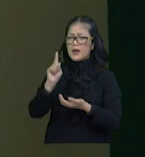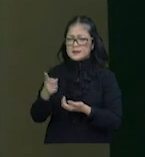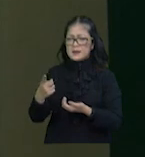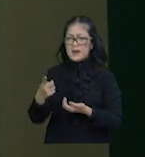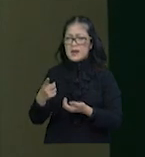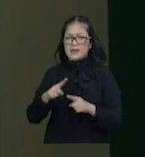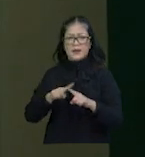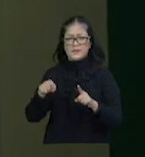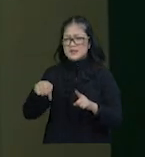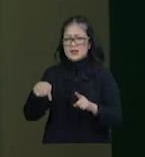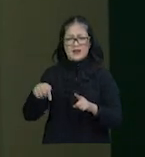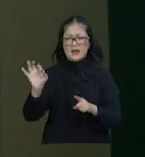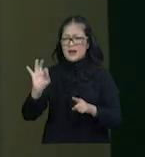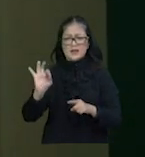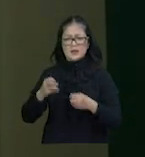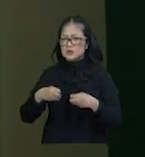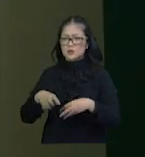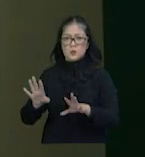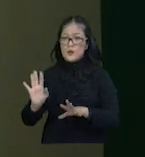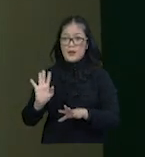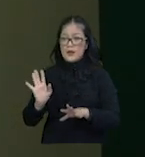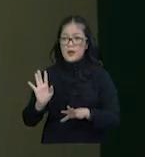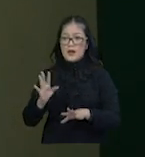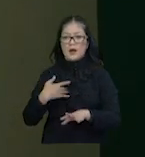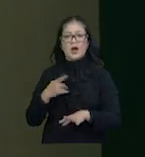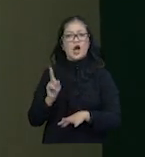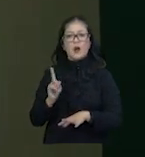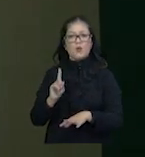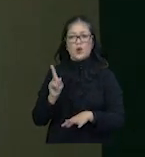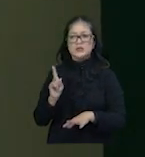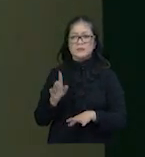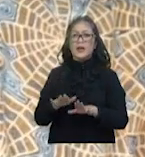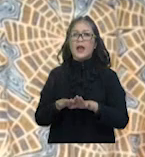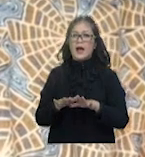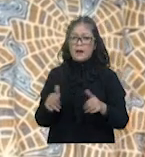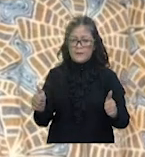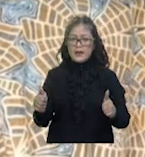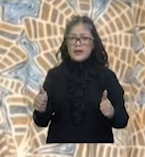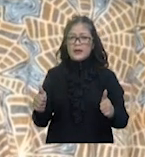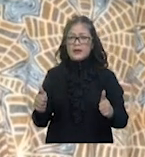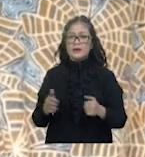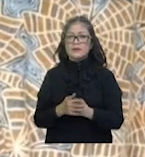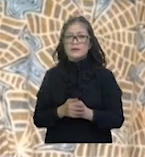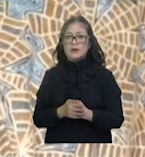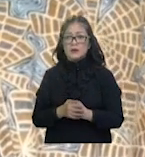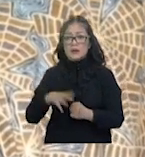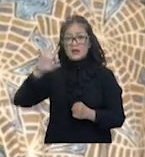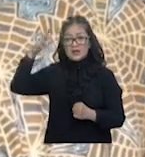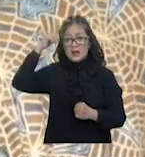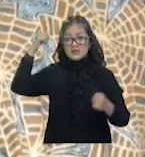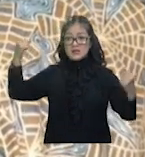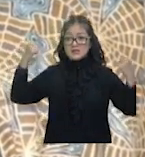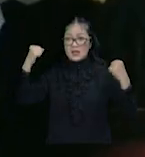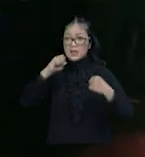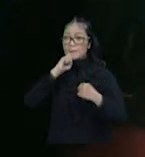Kalau memang betul tetap itu tidak bisa melayani. Ya, tidak boleh. Karena untuk keamanan juga, ya, Mas, ya. Dinas Kesehatan meminta masyarakat